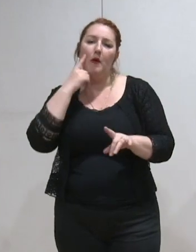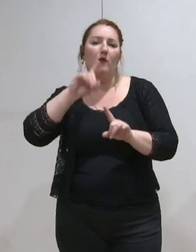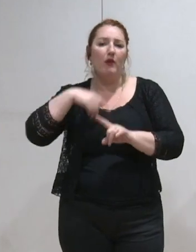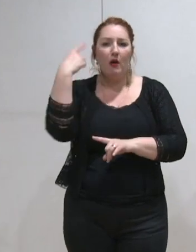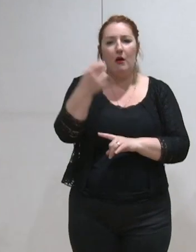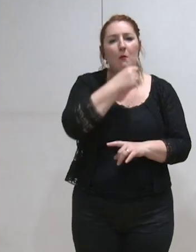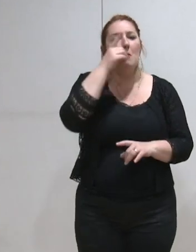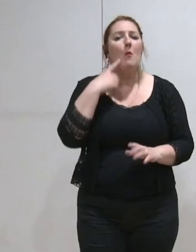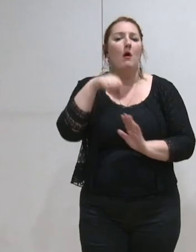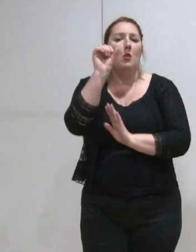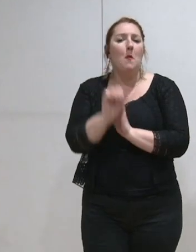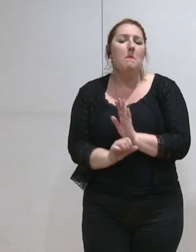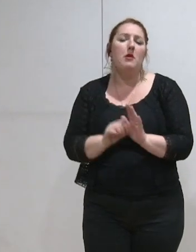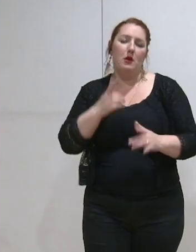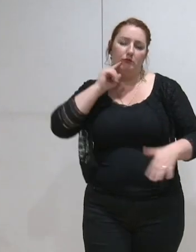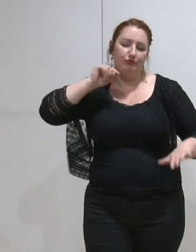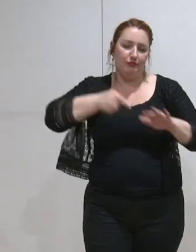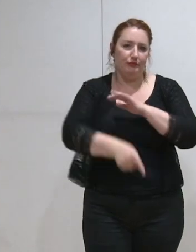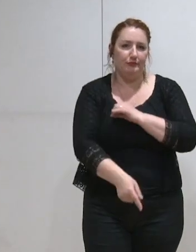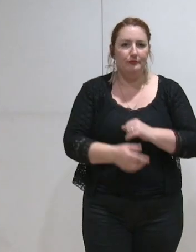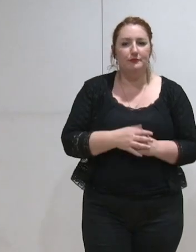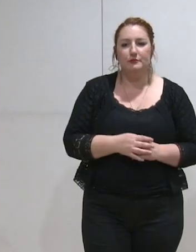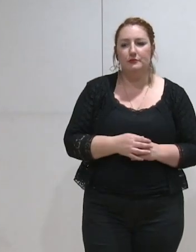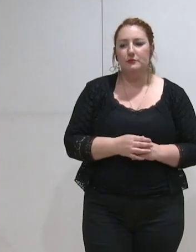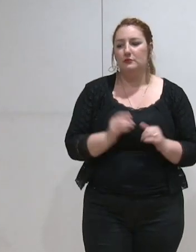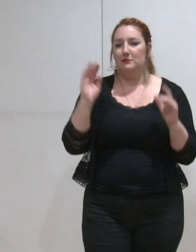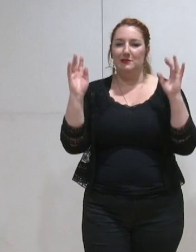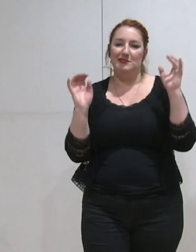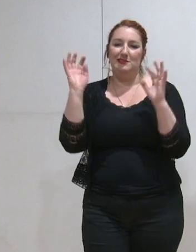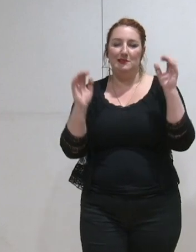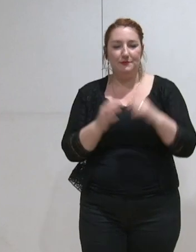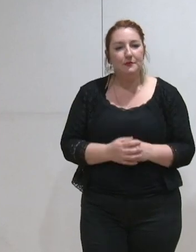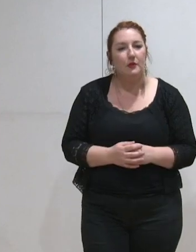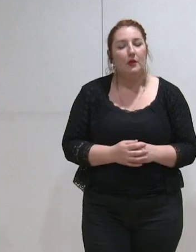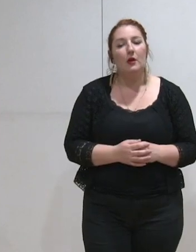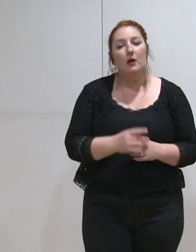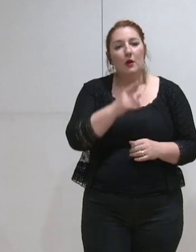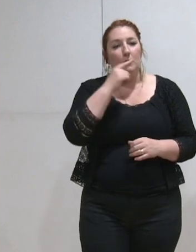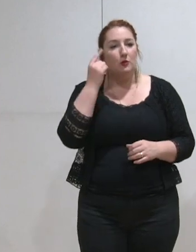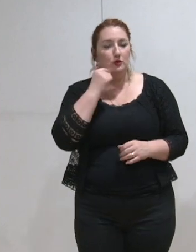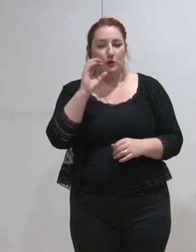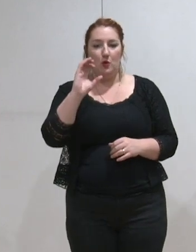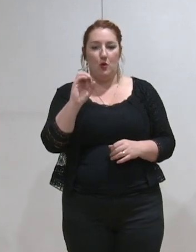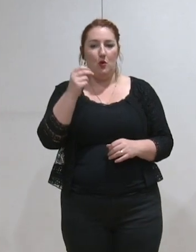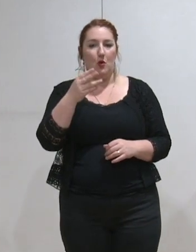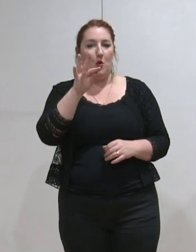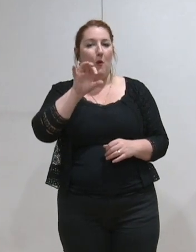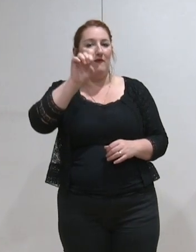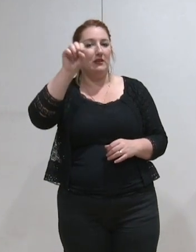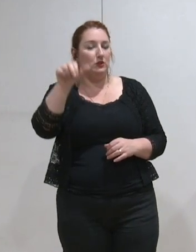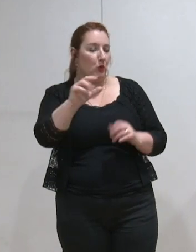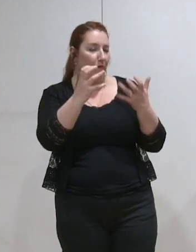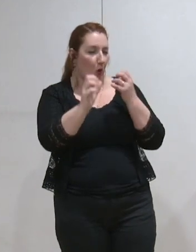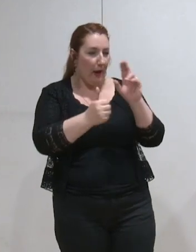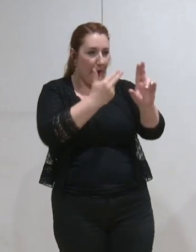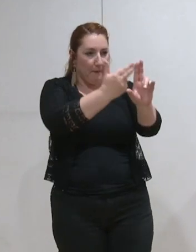mois prochain seulement pour dire à Monsieur confesson qu'il ne peut pas affirmer